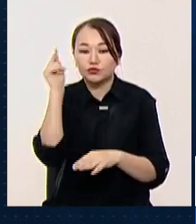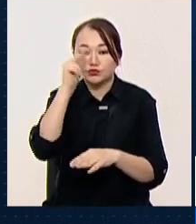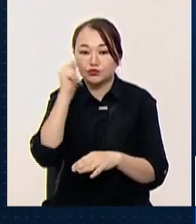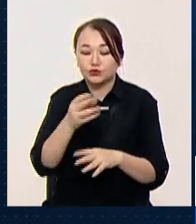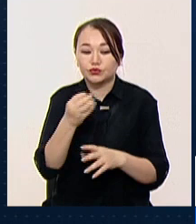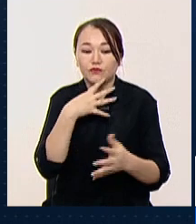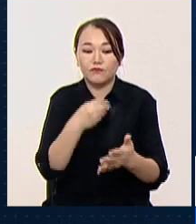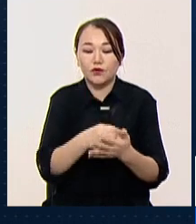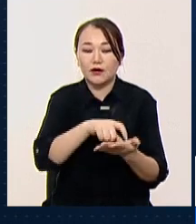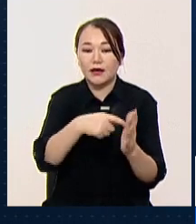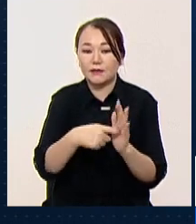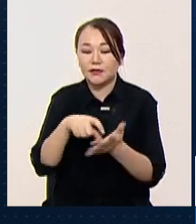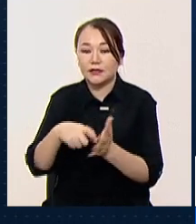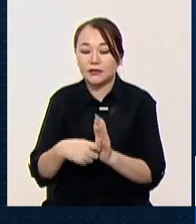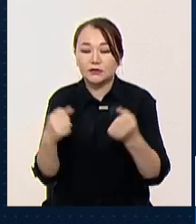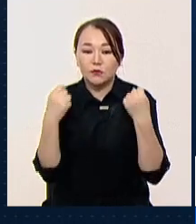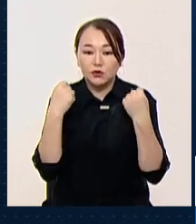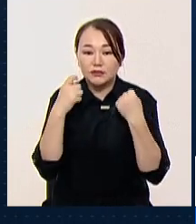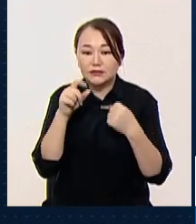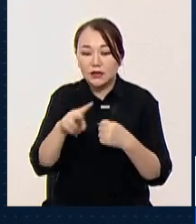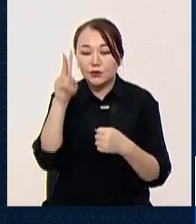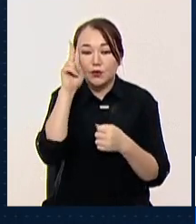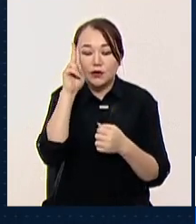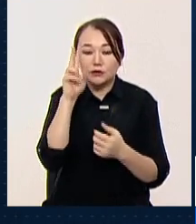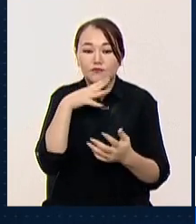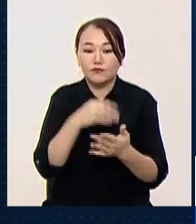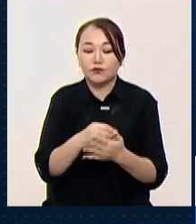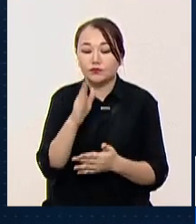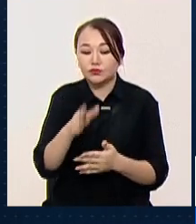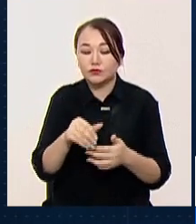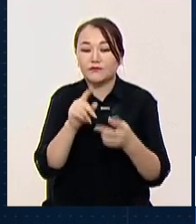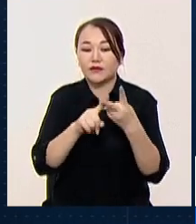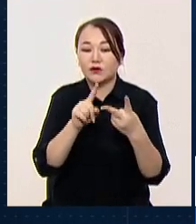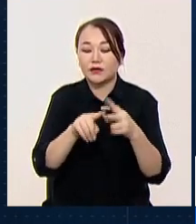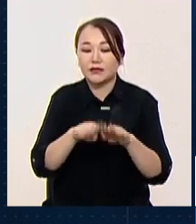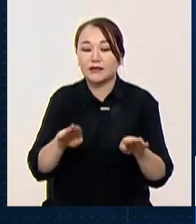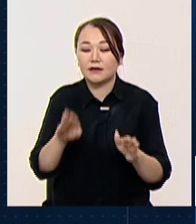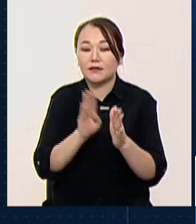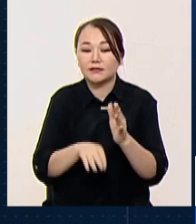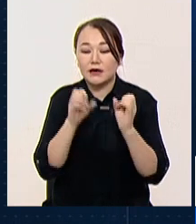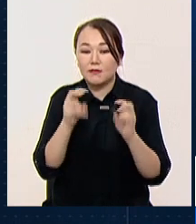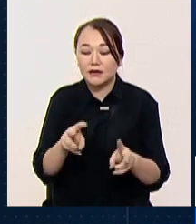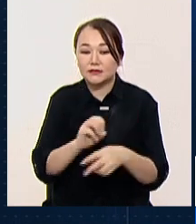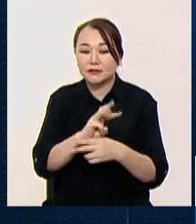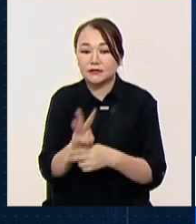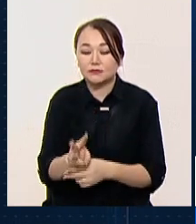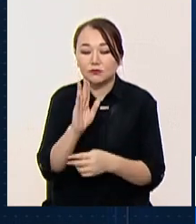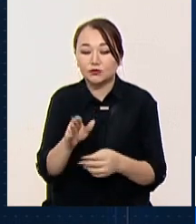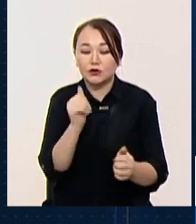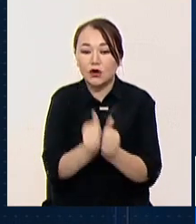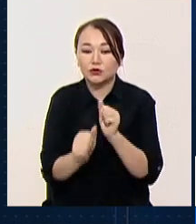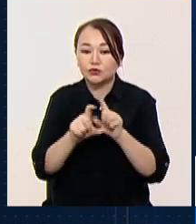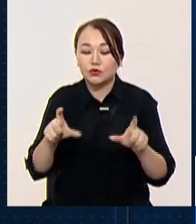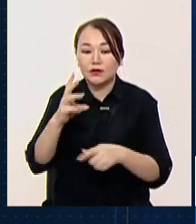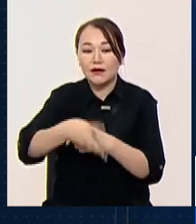олардың өз оқу кабинеттері, спорт залдары, әжетханалары болады. Екіншіден балалардың қауіпсіздігі қамтамасыз етіледі. Әр мектепте